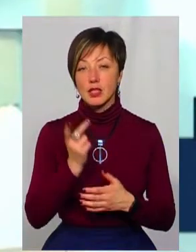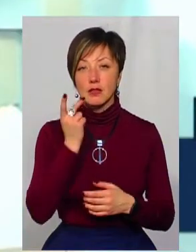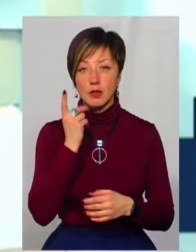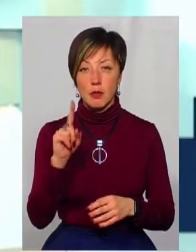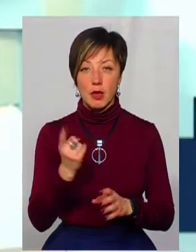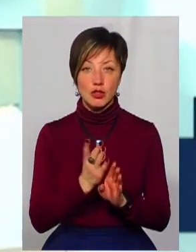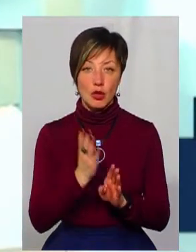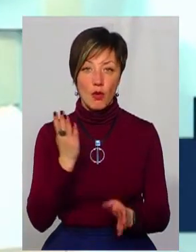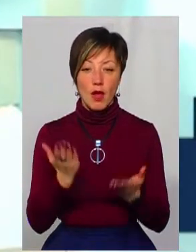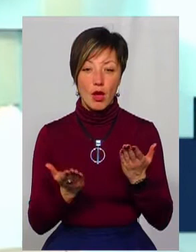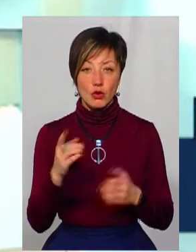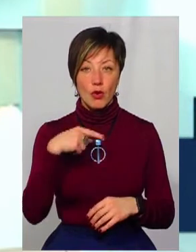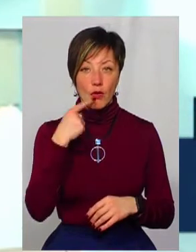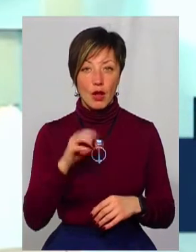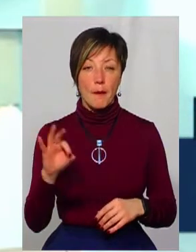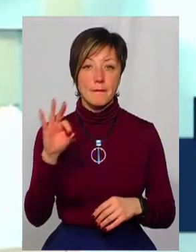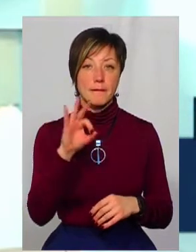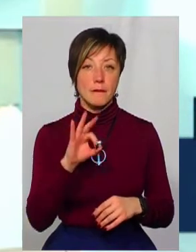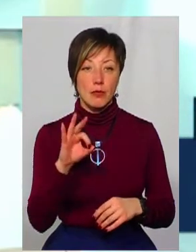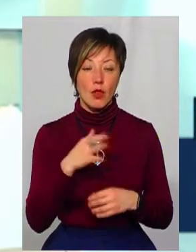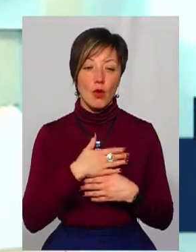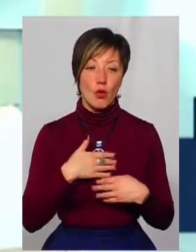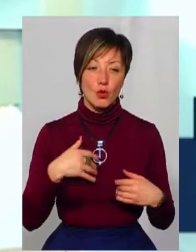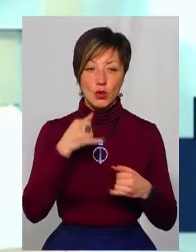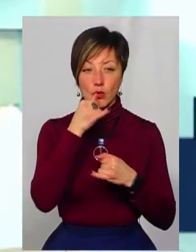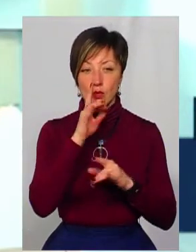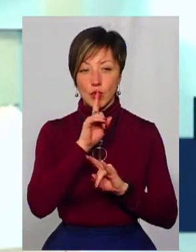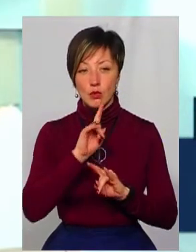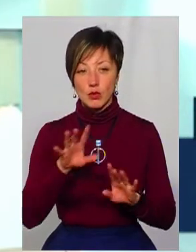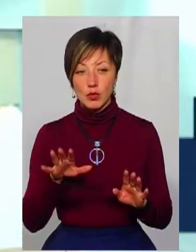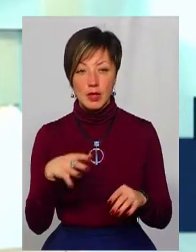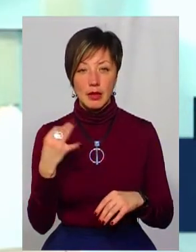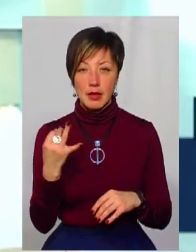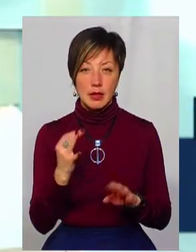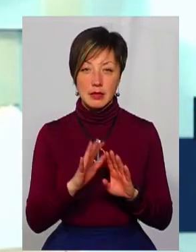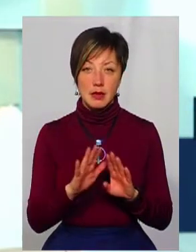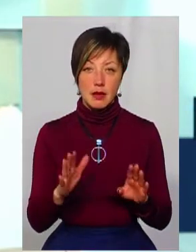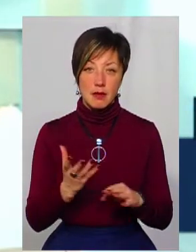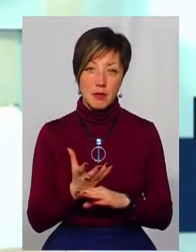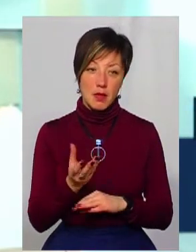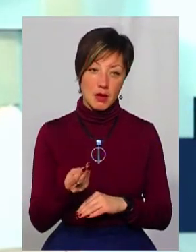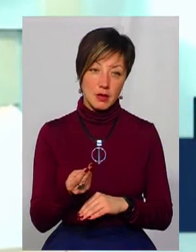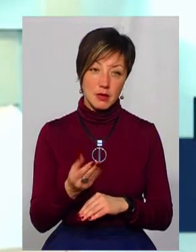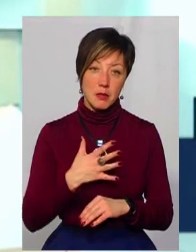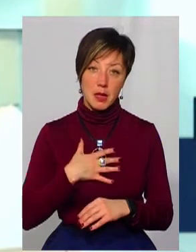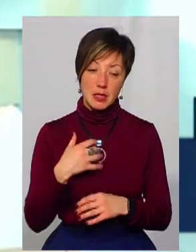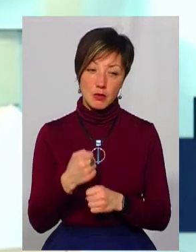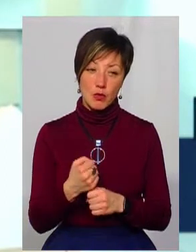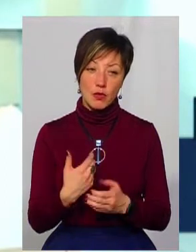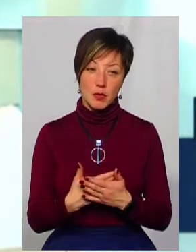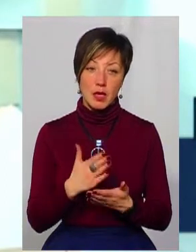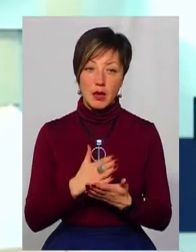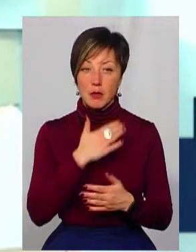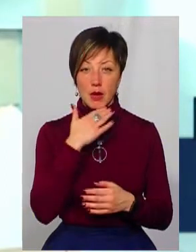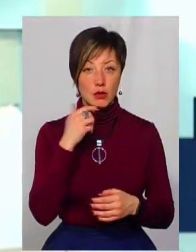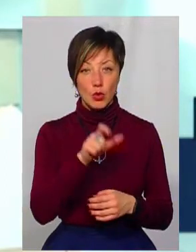Першочергово, якщо мова йде «не хочу, не можу, не буду», тобто не цікавить платне принципово, тому що